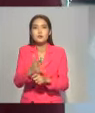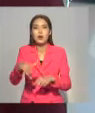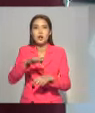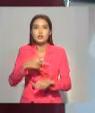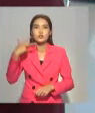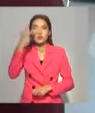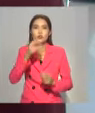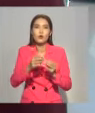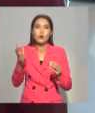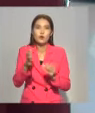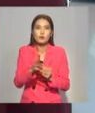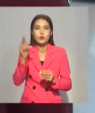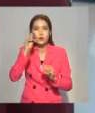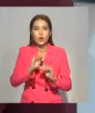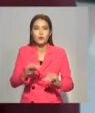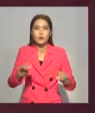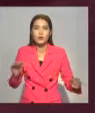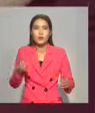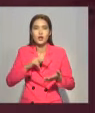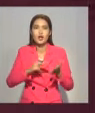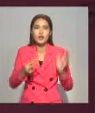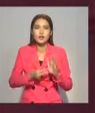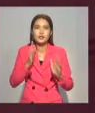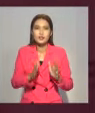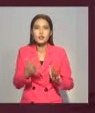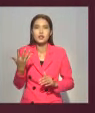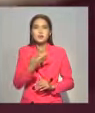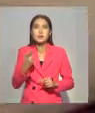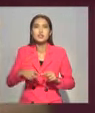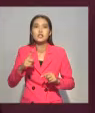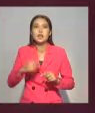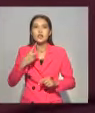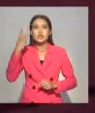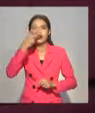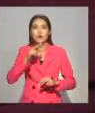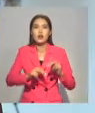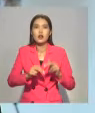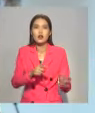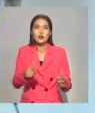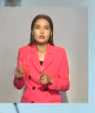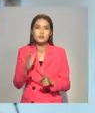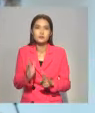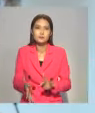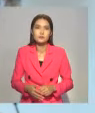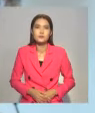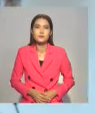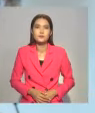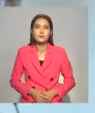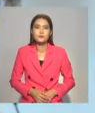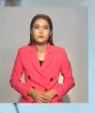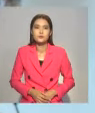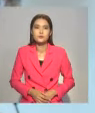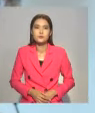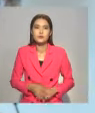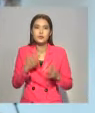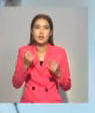ішінде 15 оқушылар сарайын салу жоспарланған. Оның 5-і алдағы 2 жылда салынады. Үлгерімі төмен оқушылармен қалай жұмыс